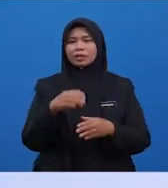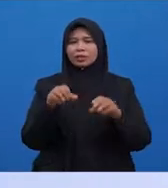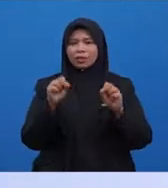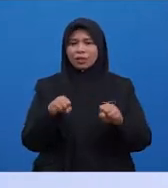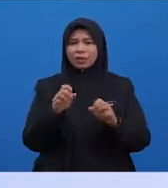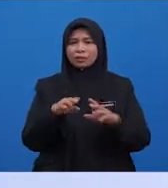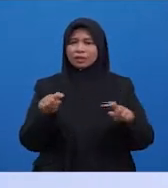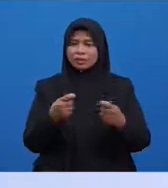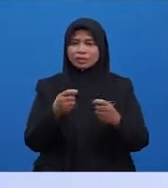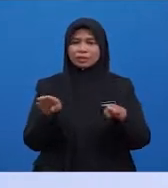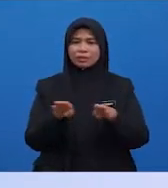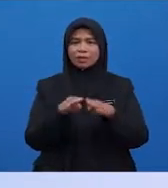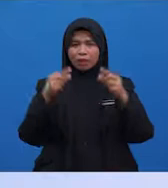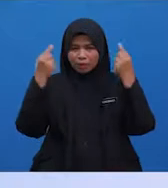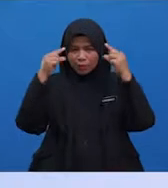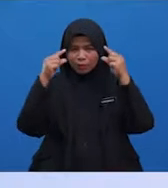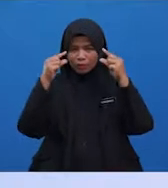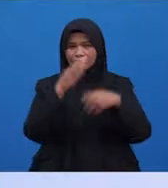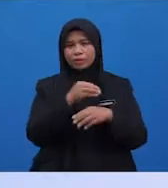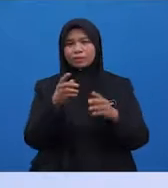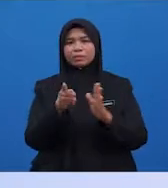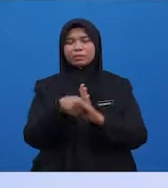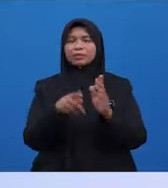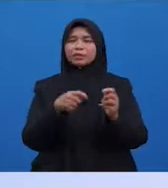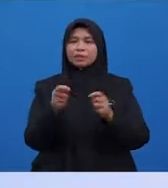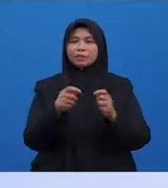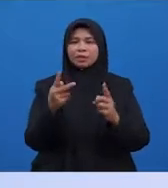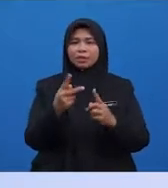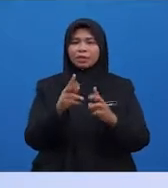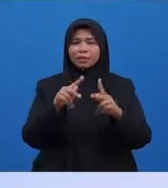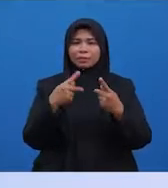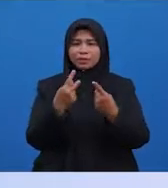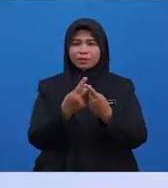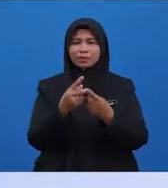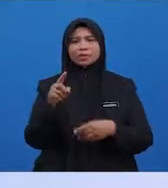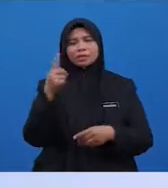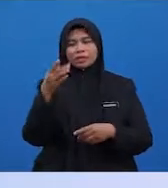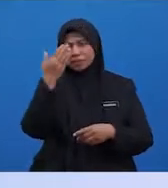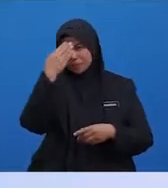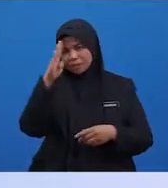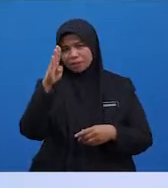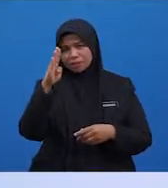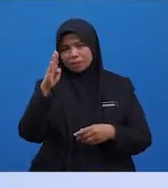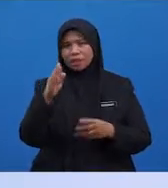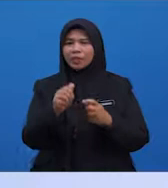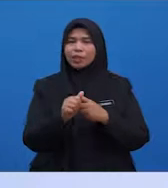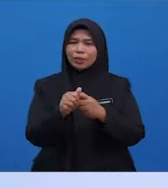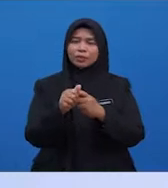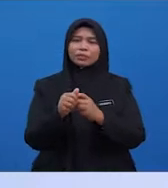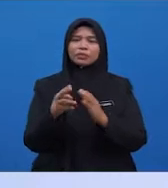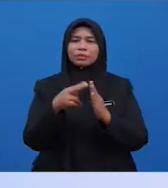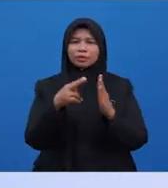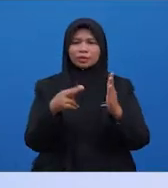bertindak sebagai guru dan pentadbir kepada pasukannya. Sentiasa bijaksana, mematuhi